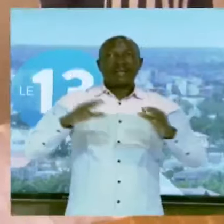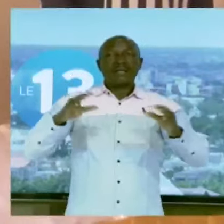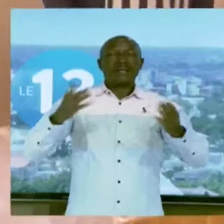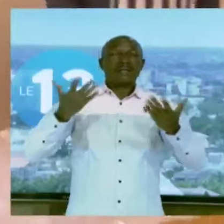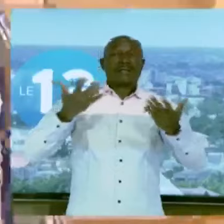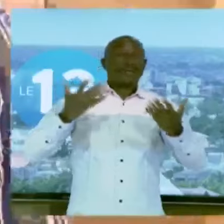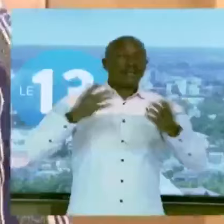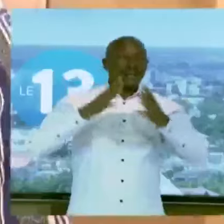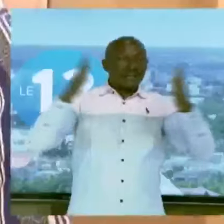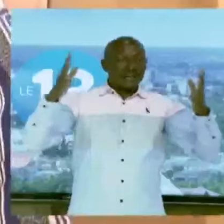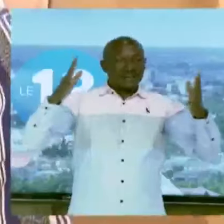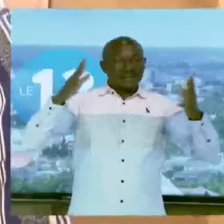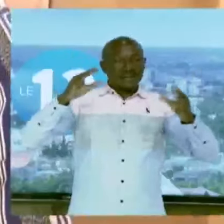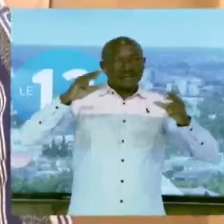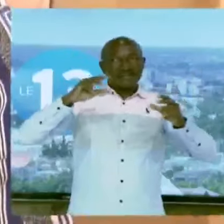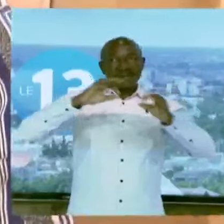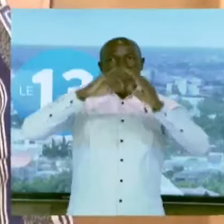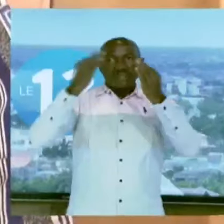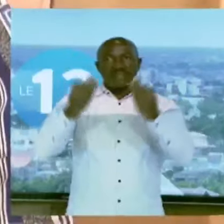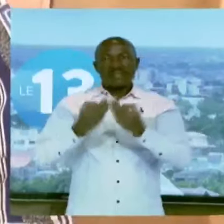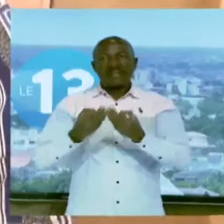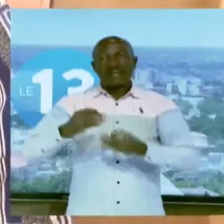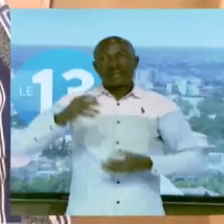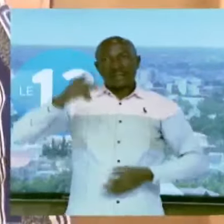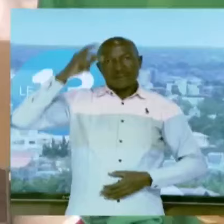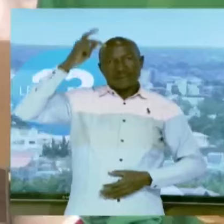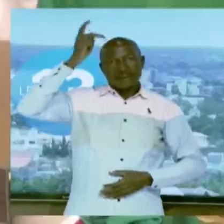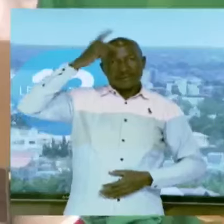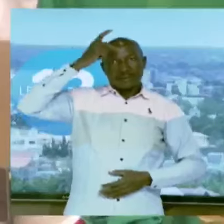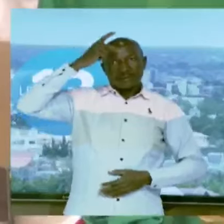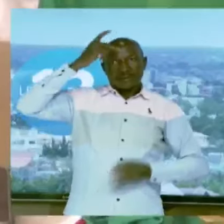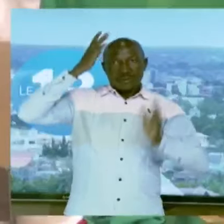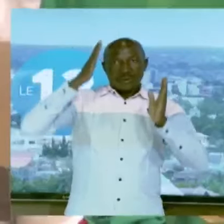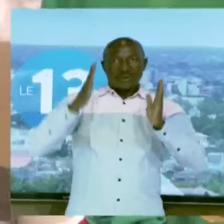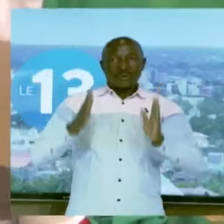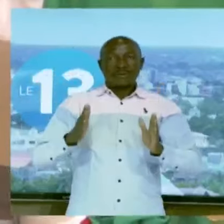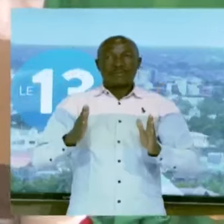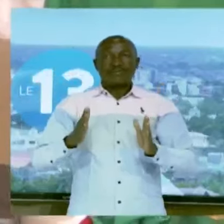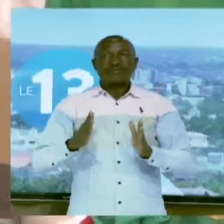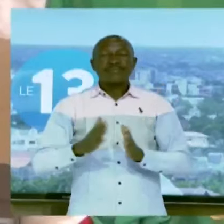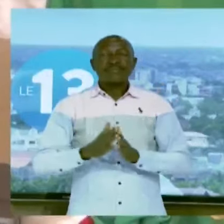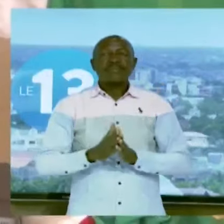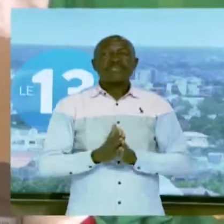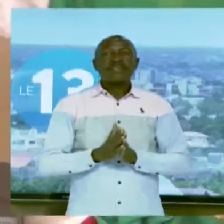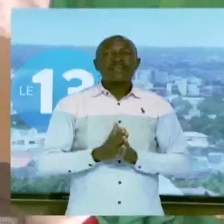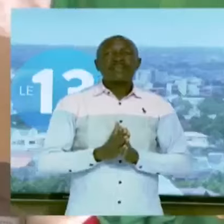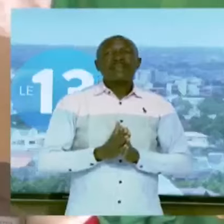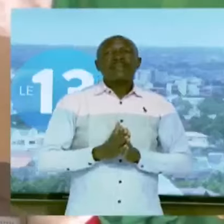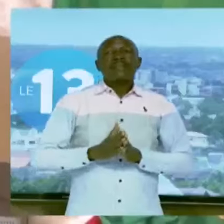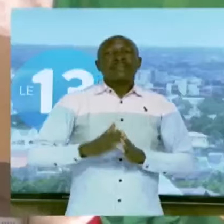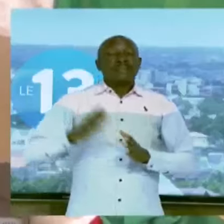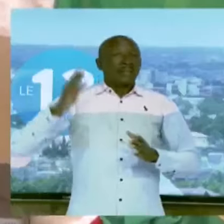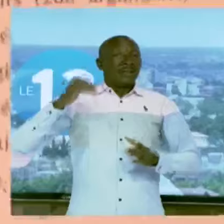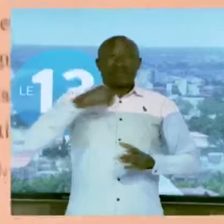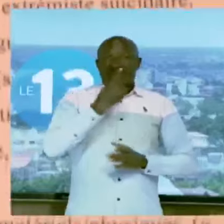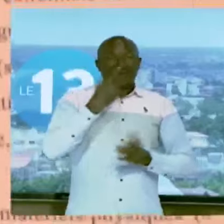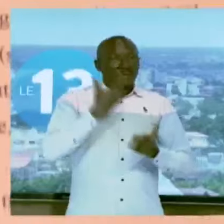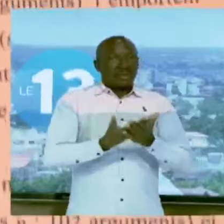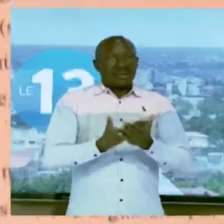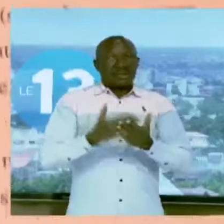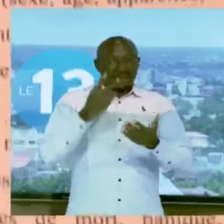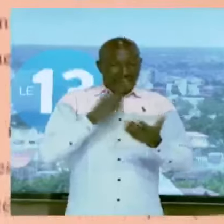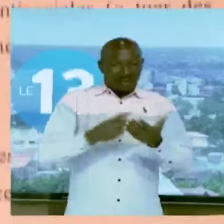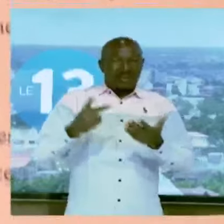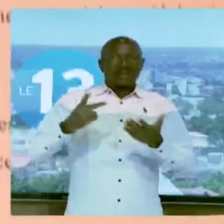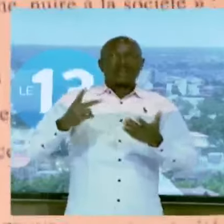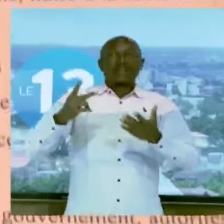psychologues burkinabés. Un statut obtenu après avoir défendu brillamment sa thèse de Master 2, une